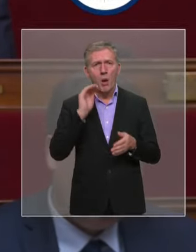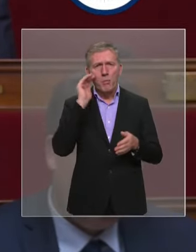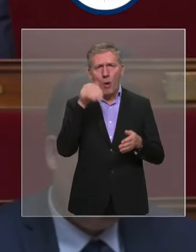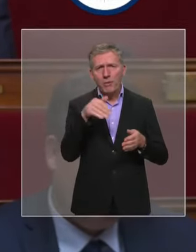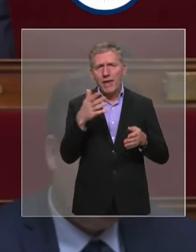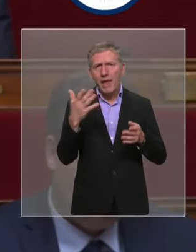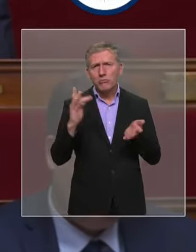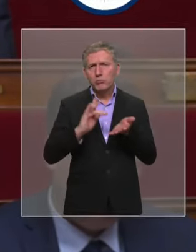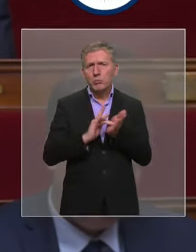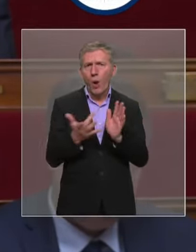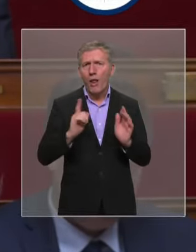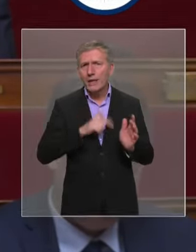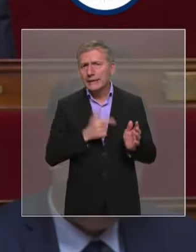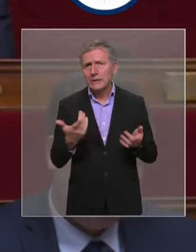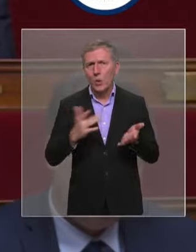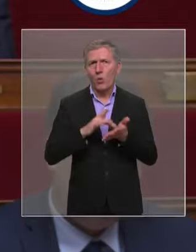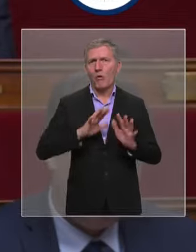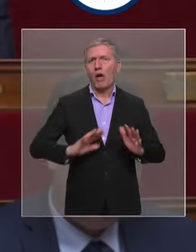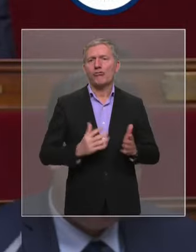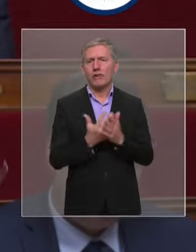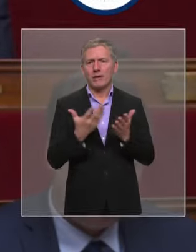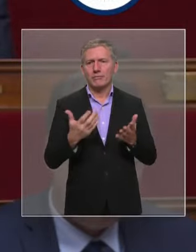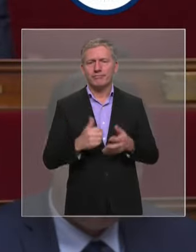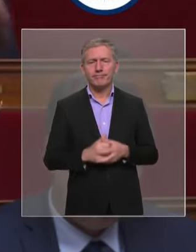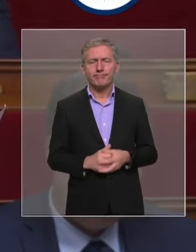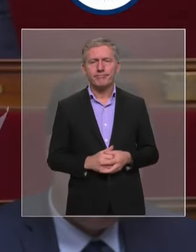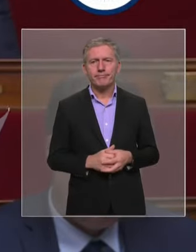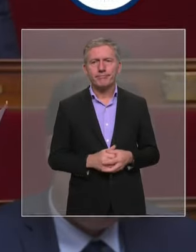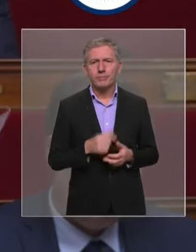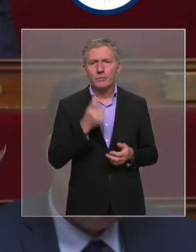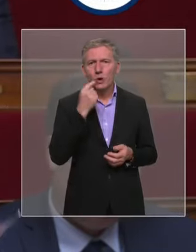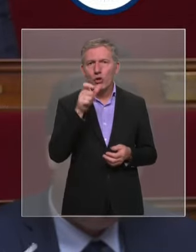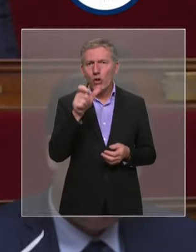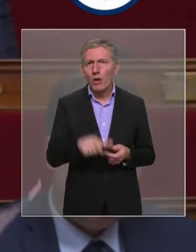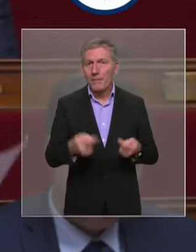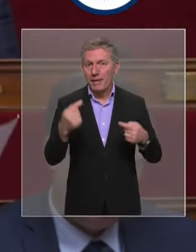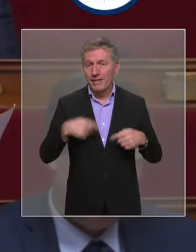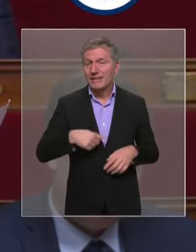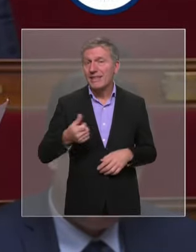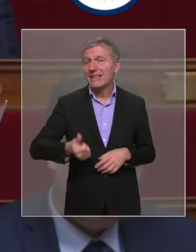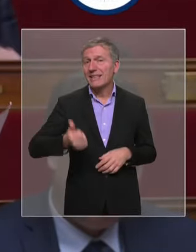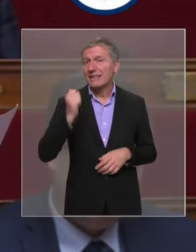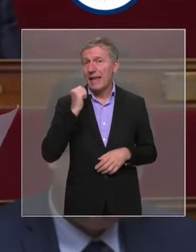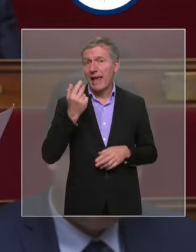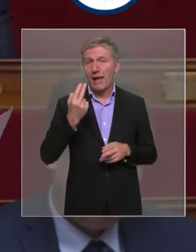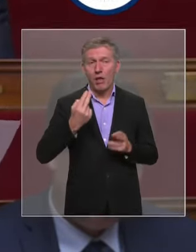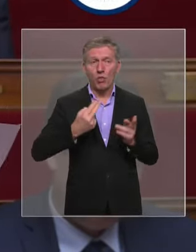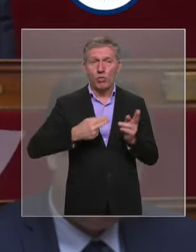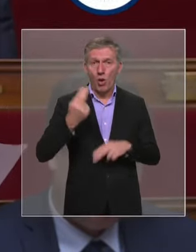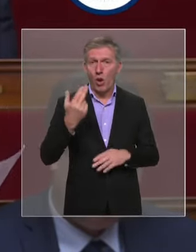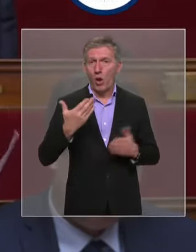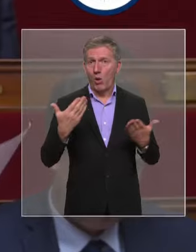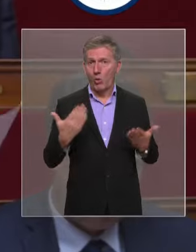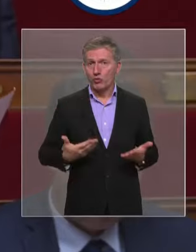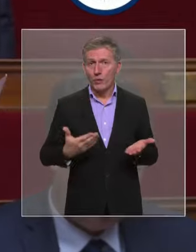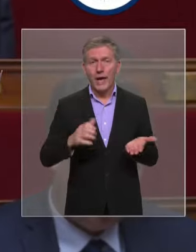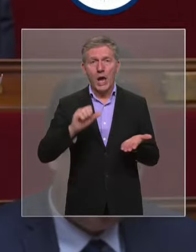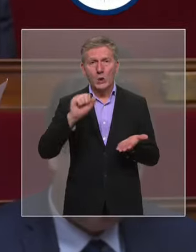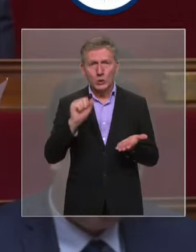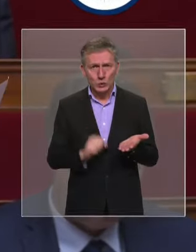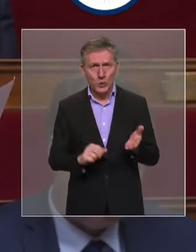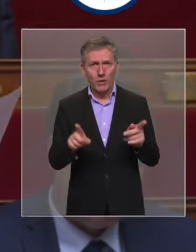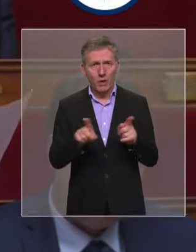et forces de police. Monsieur le ministre, hier dans le Nord, aujourd'hui dans le Sud, je